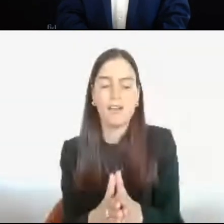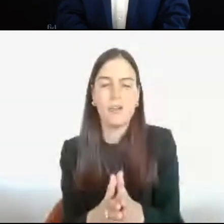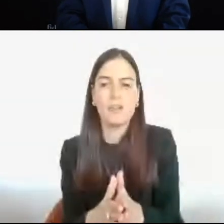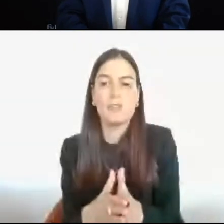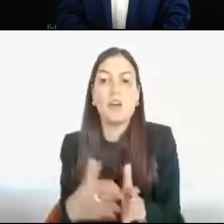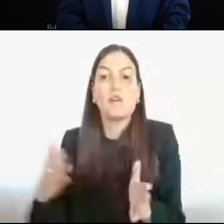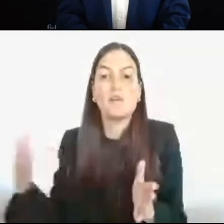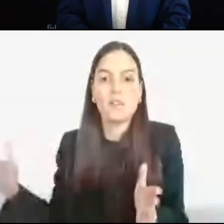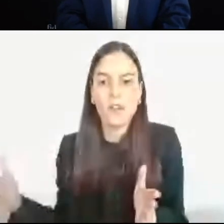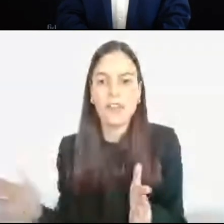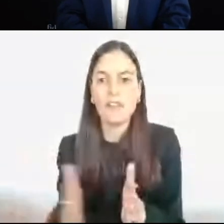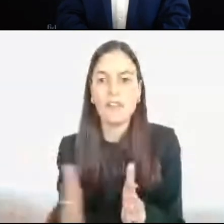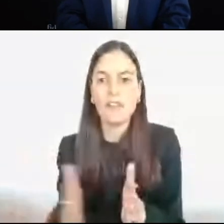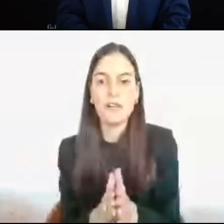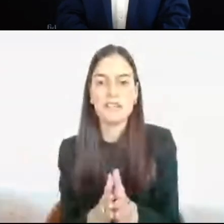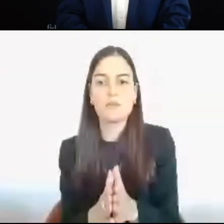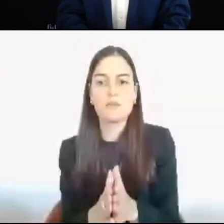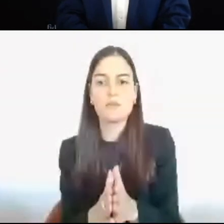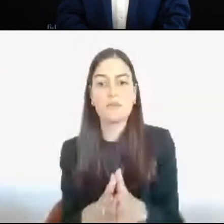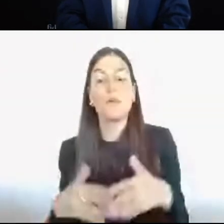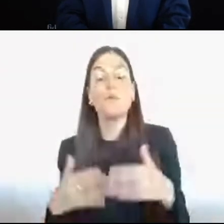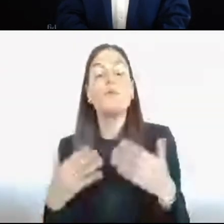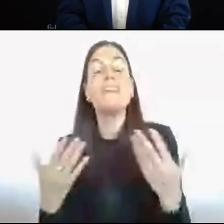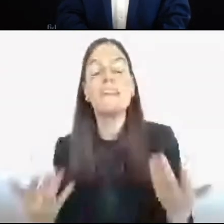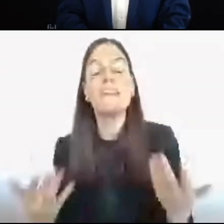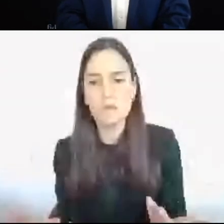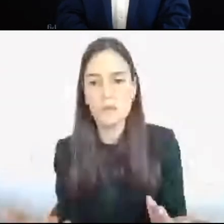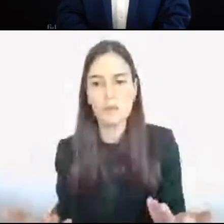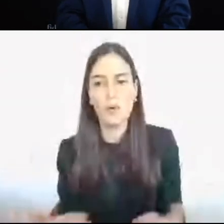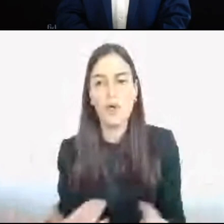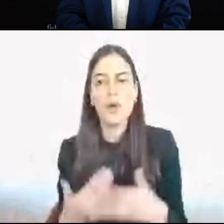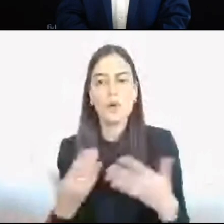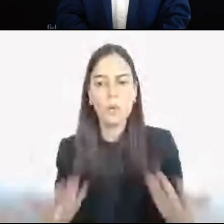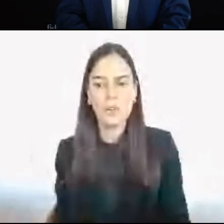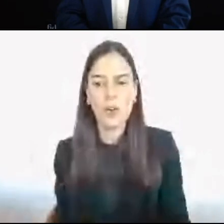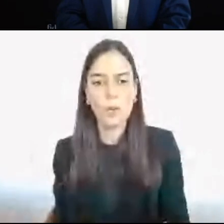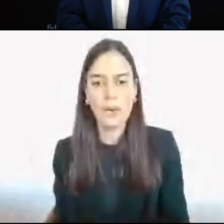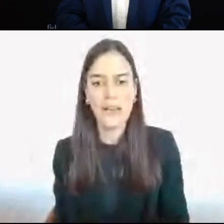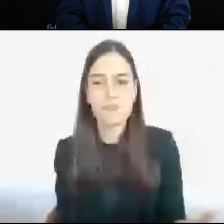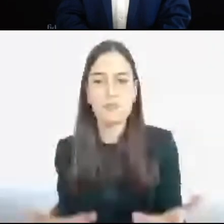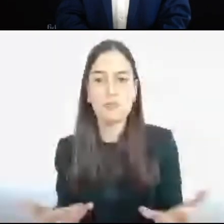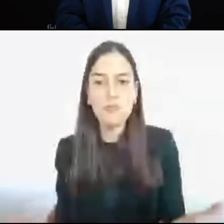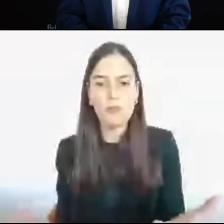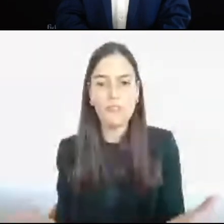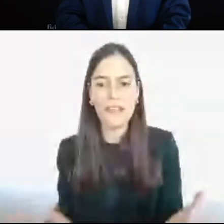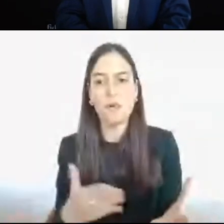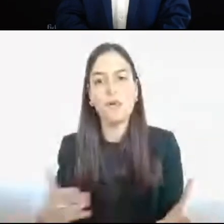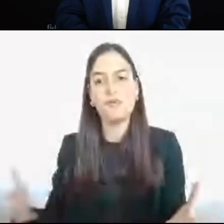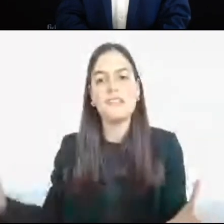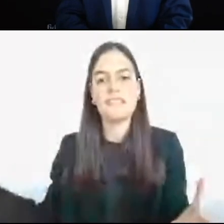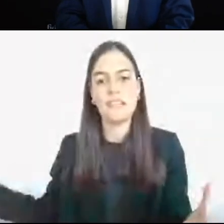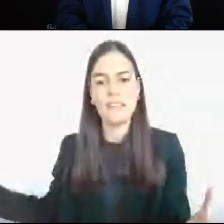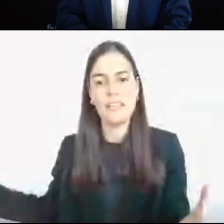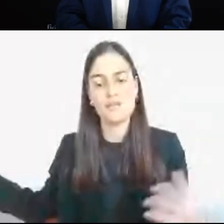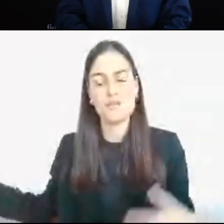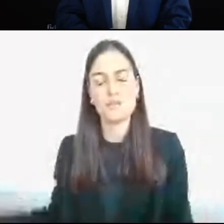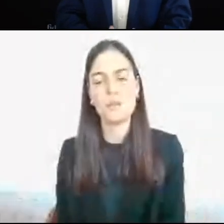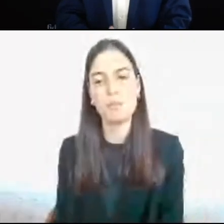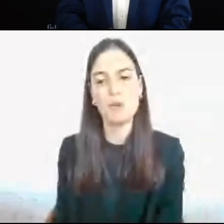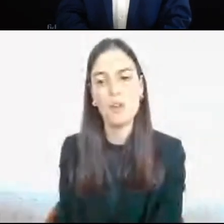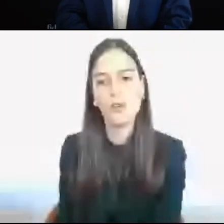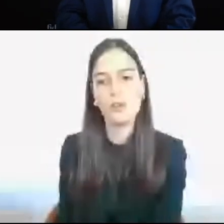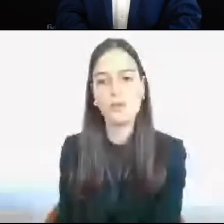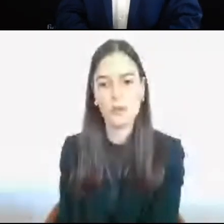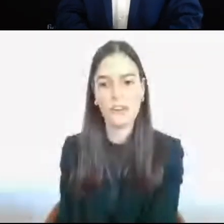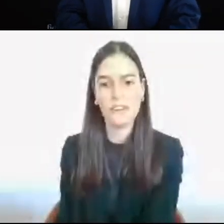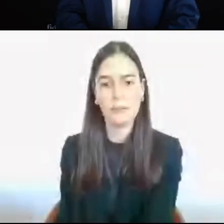faire dans le temps et il faut que la solution ou les solutions qu'on mettra en place vous conviennent au fil des années et jusqu'au